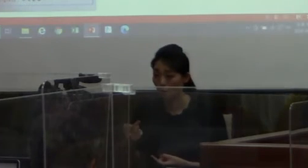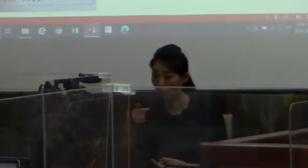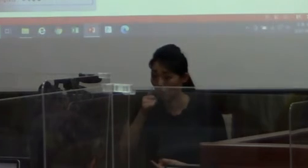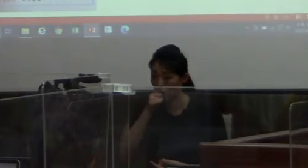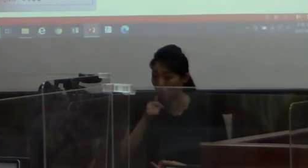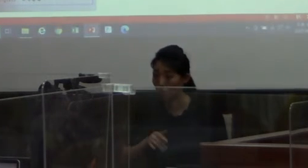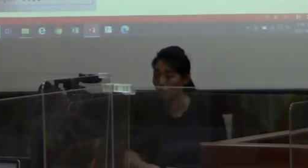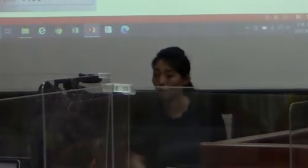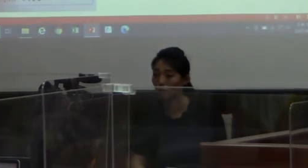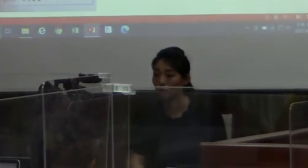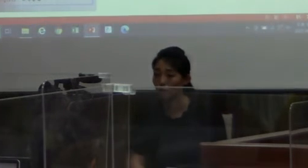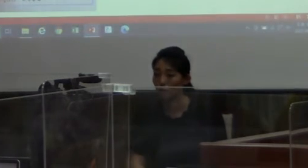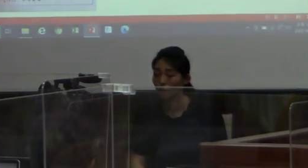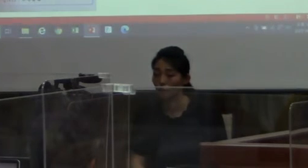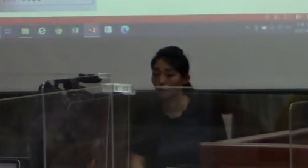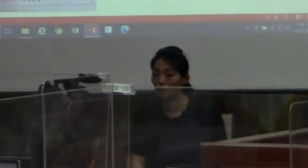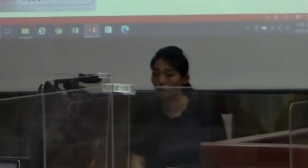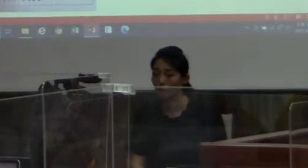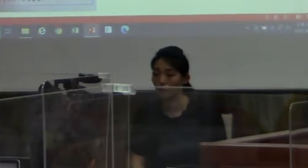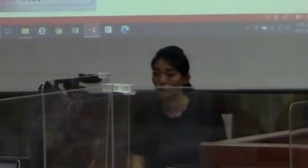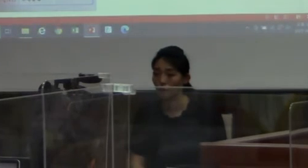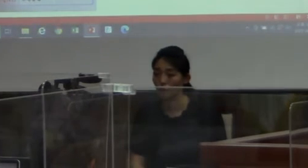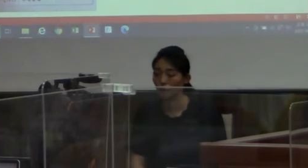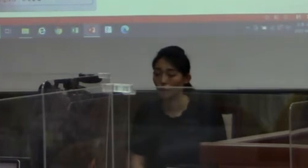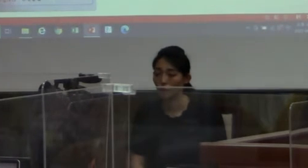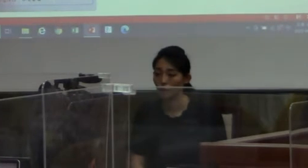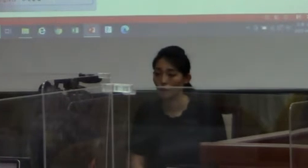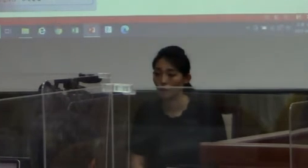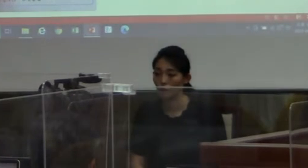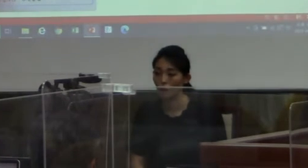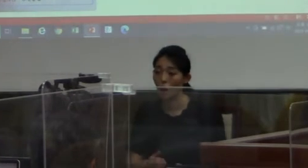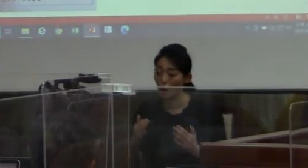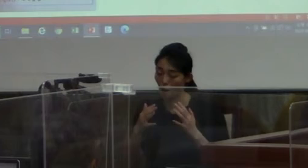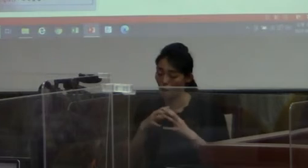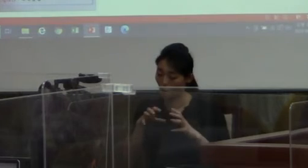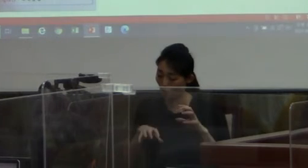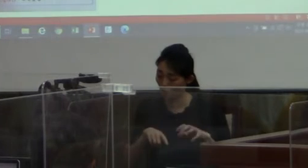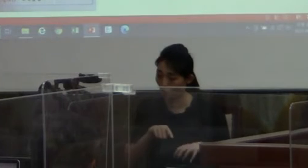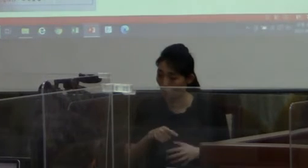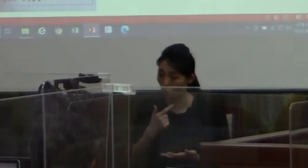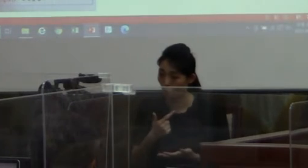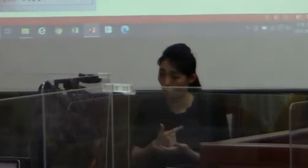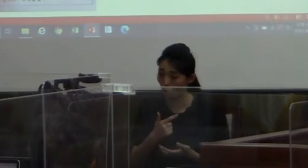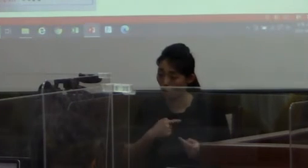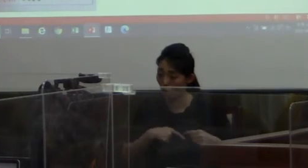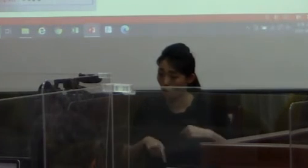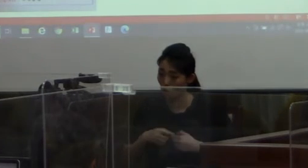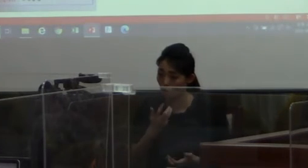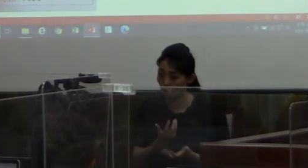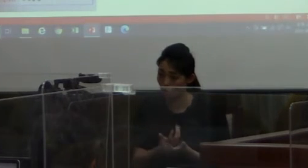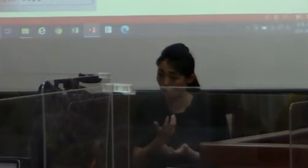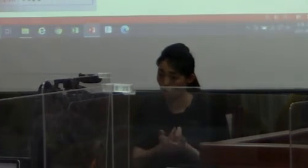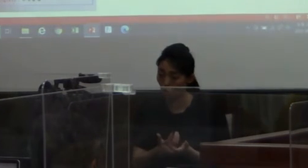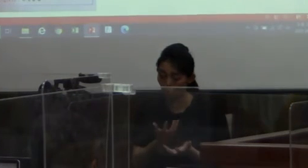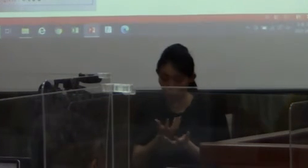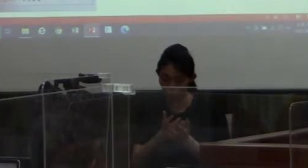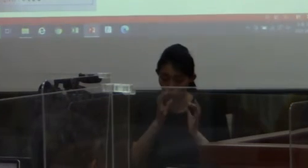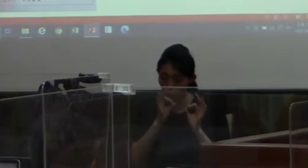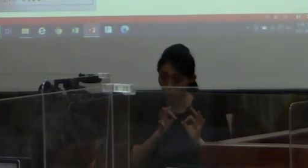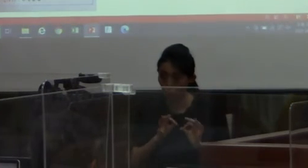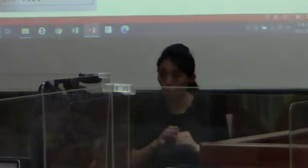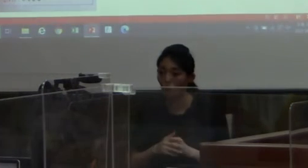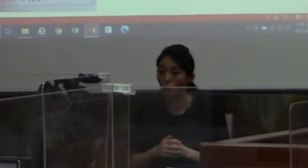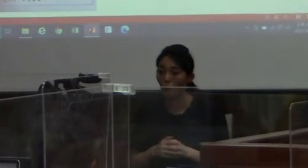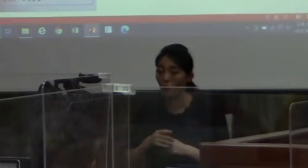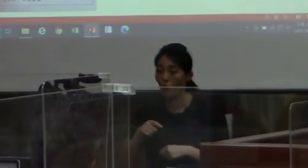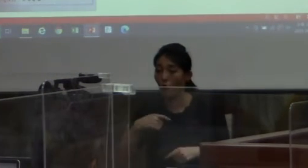이렇게 행정 지도라고 나옵니다. 마물당의 농구청의 어떤 행정 지도 공문을 보게 되면 행정 지도를 합니다라고